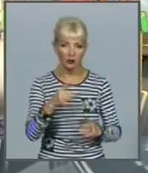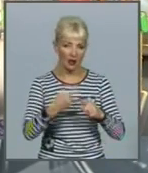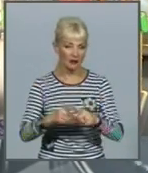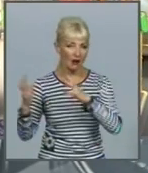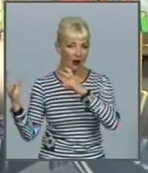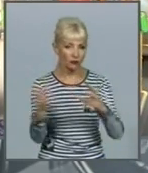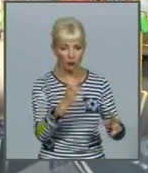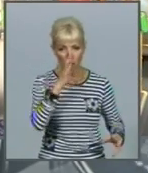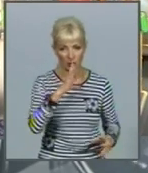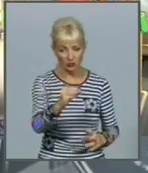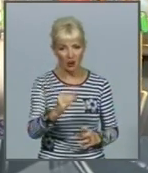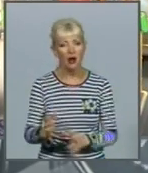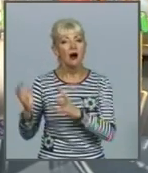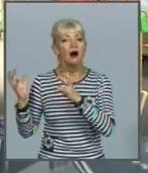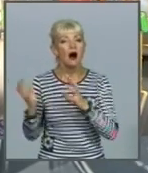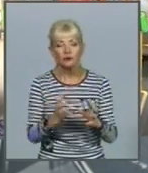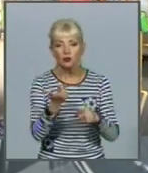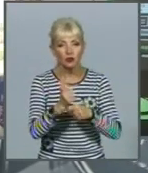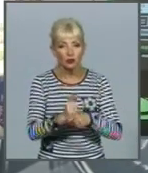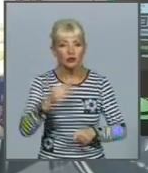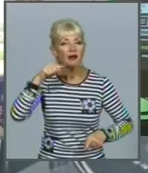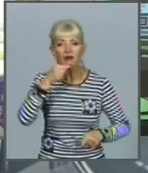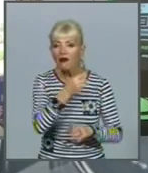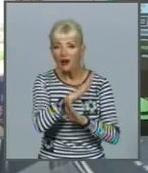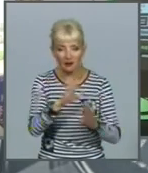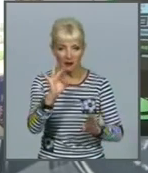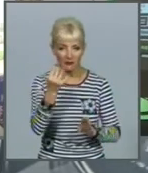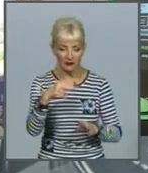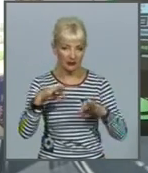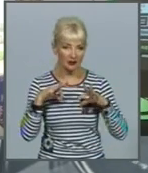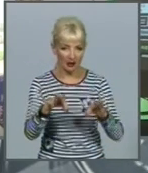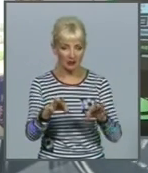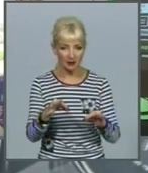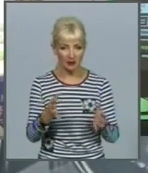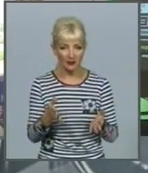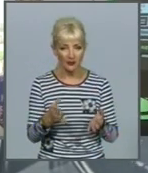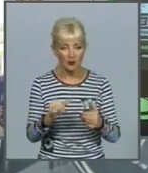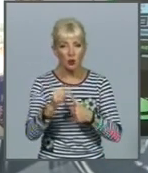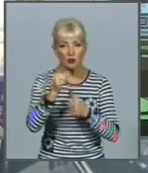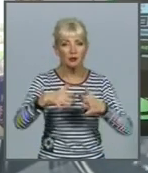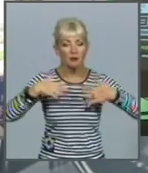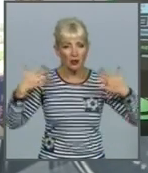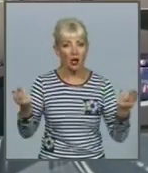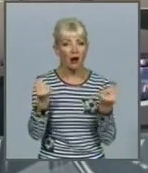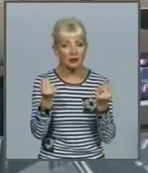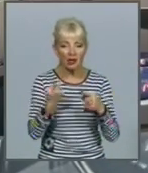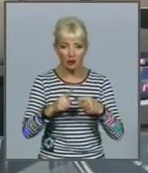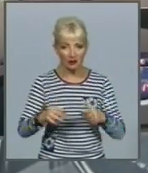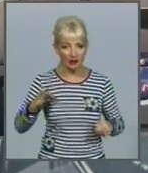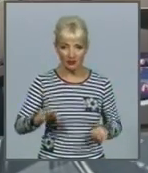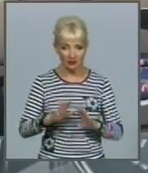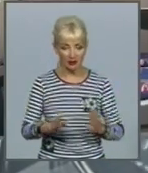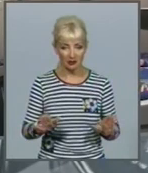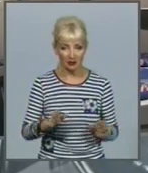крайне неекономічний вид транспорту. Це дуже дорого для міста, якщо брати великі. Комерсанту це невигідно. Город это просто